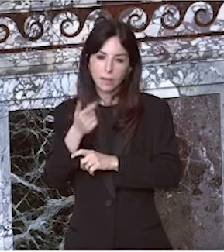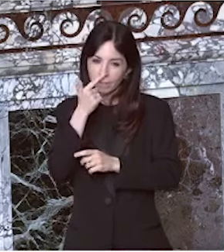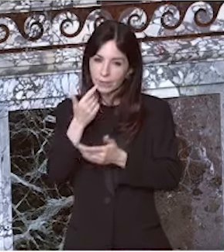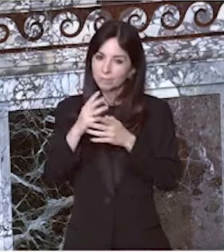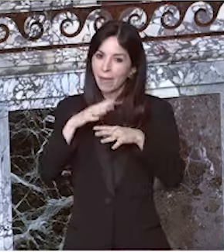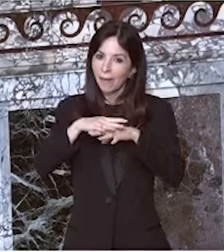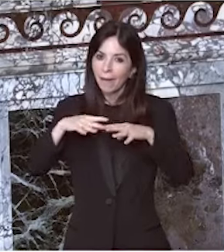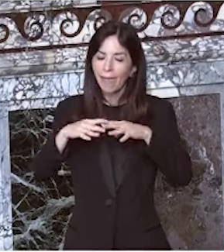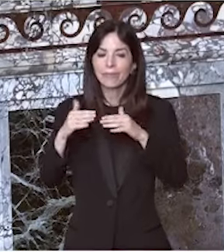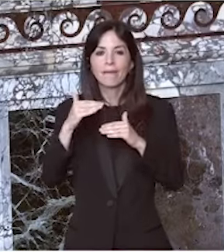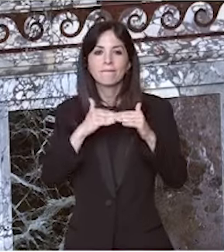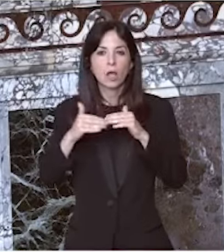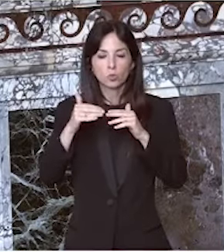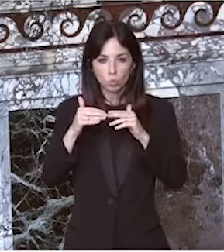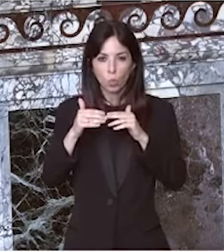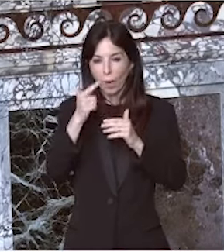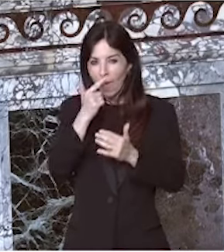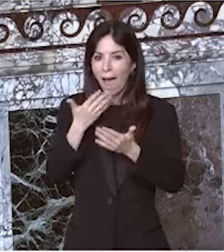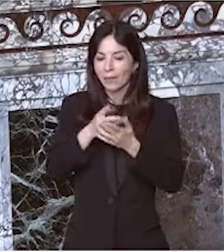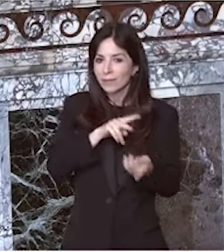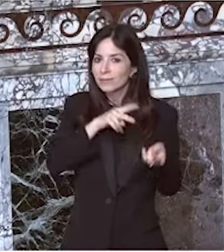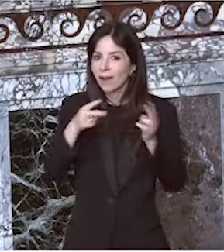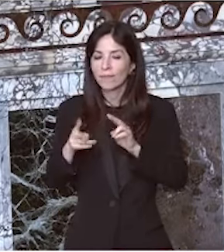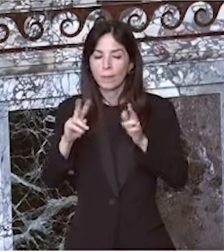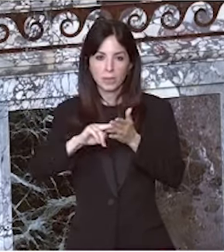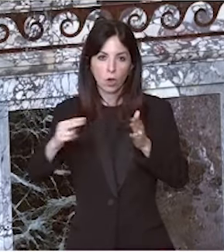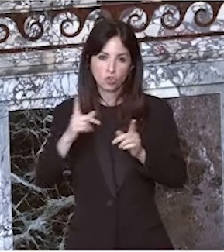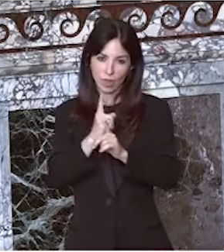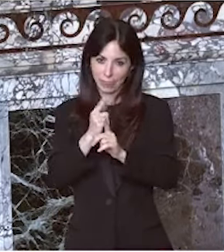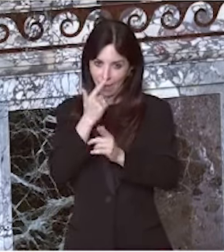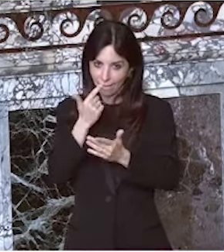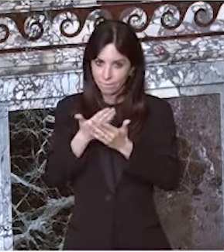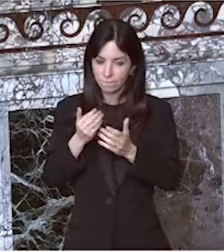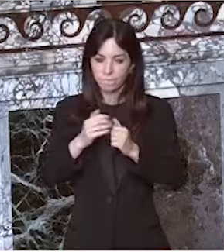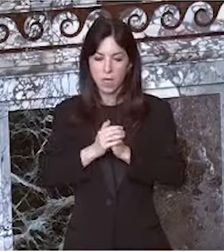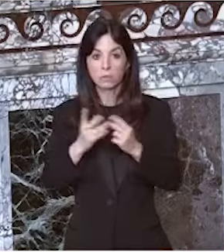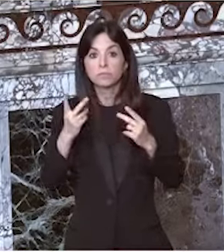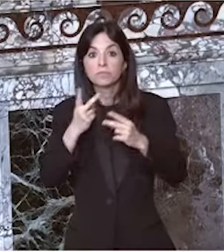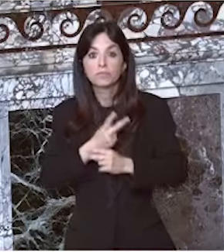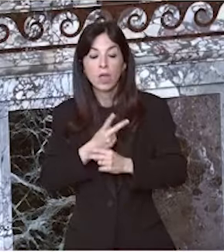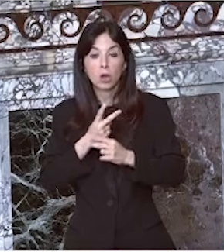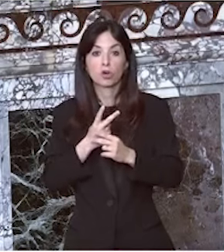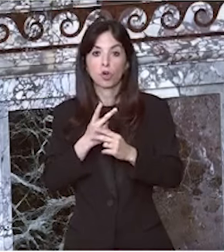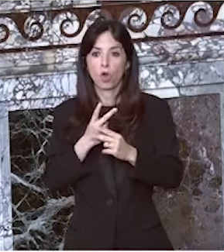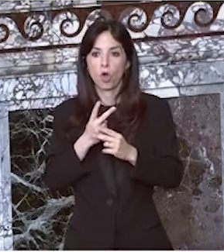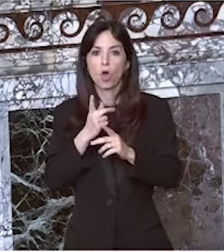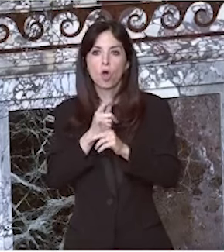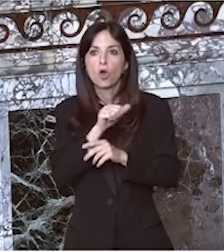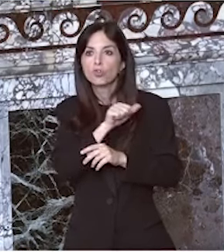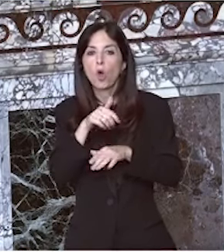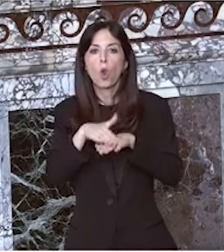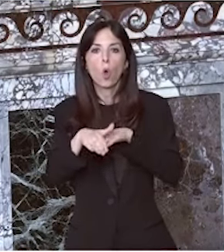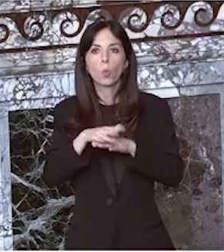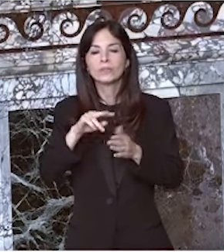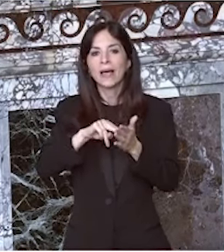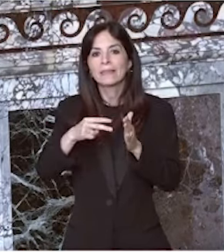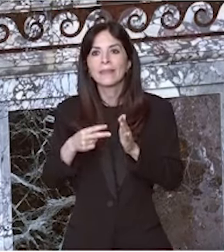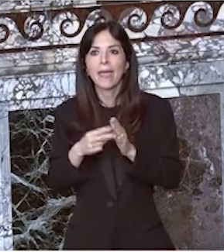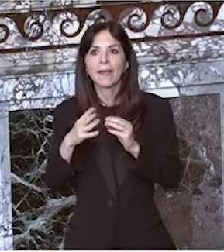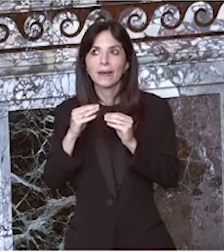al trasferimento tecnologico. Non possiamo tuttavia limitarci a utilizzare tecniche